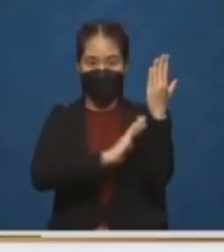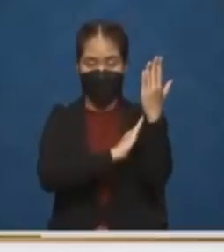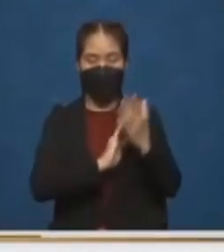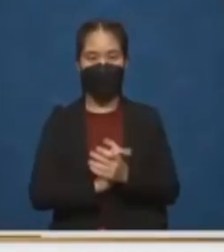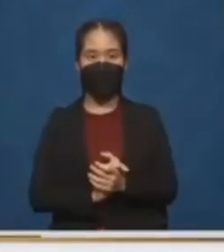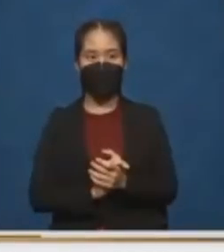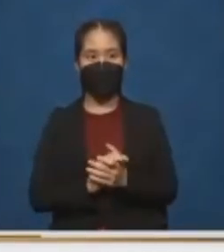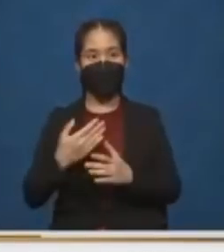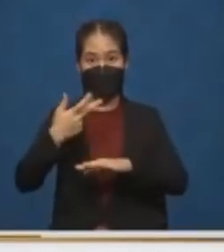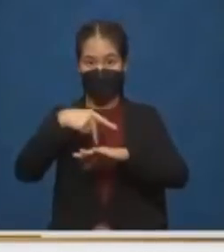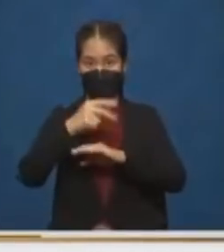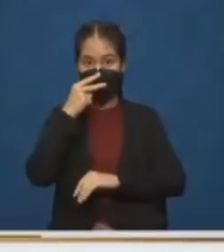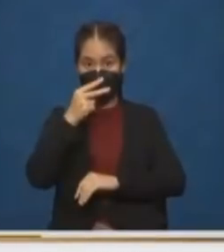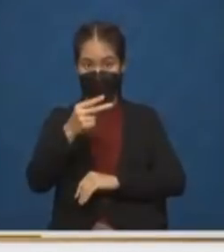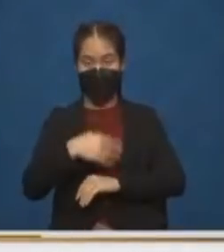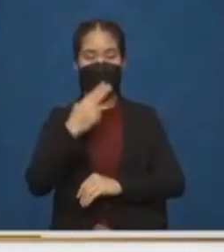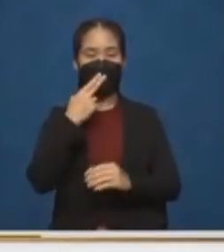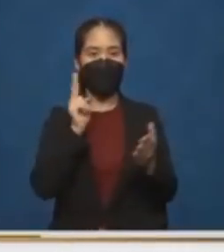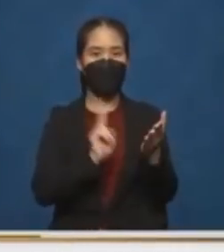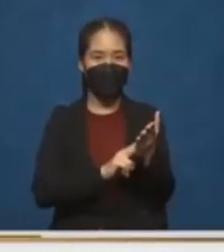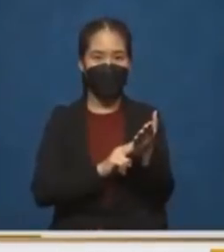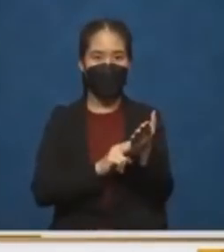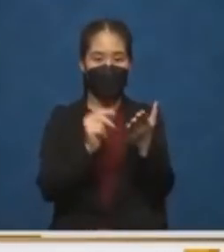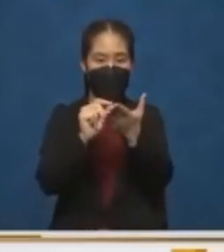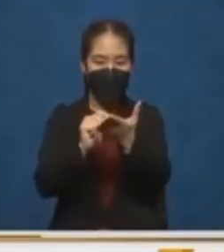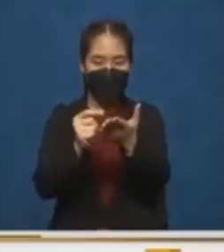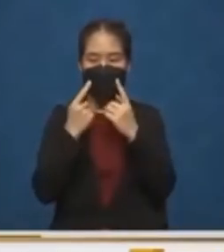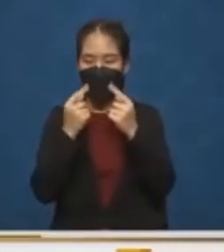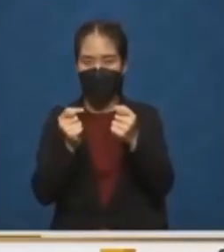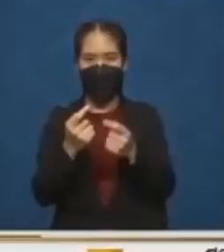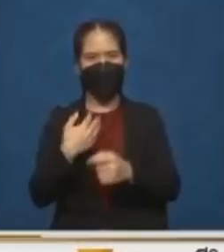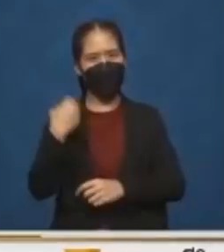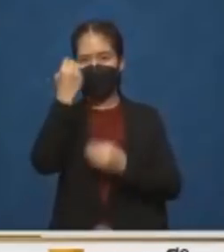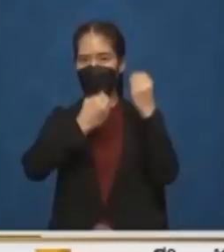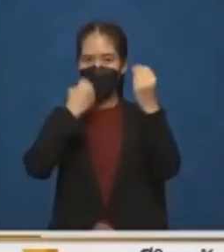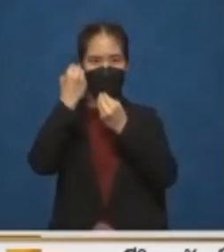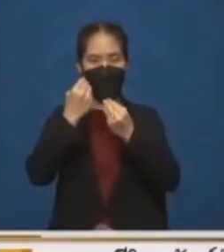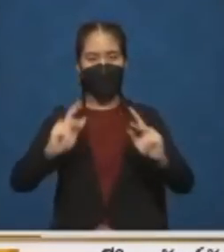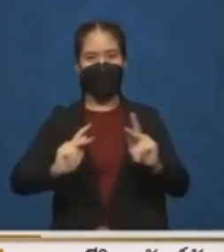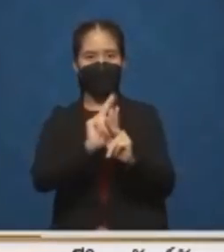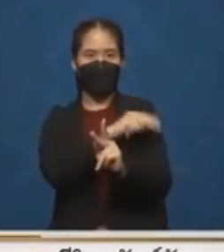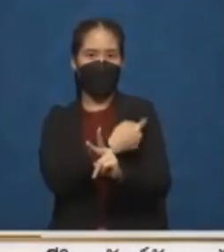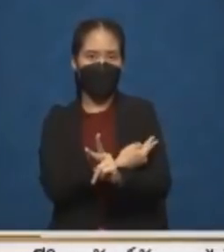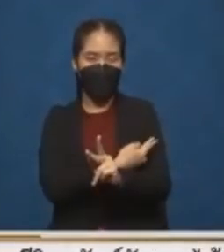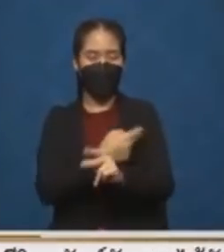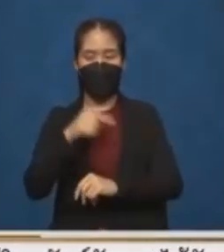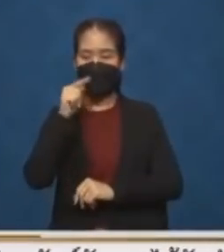บดูหนงสือโตตอบแล้วผมสับสนจิ ๆ ครับวากระสวงสาคารแล Sachen สุข นี้สง วัซีไม่พอ